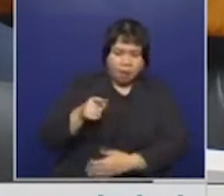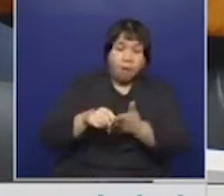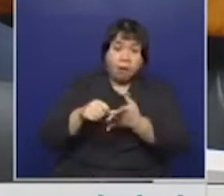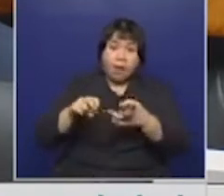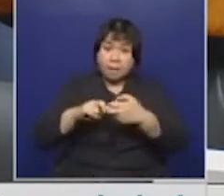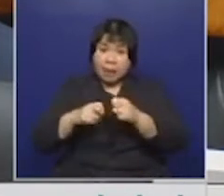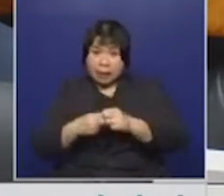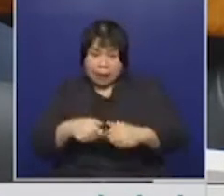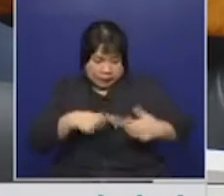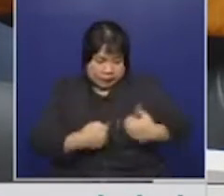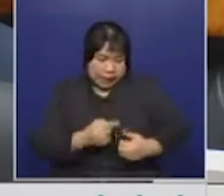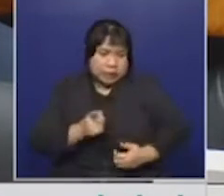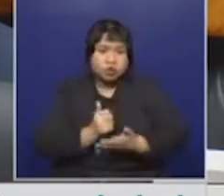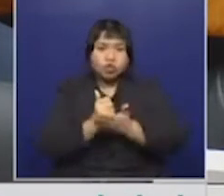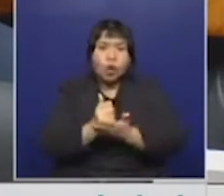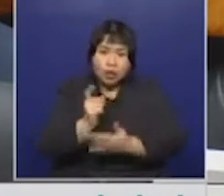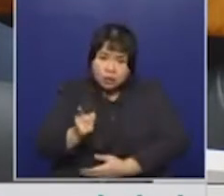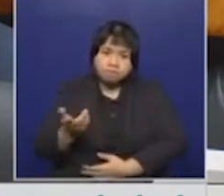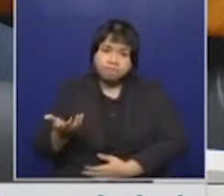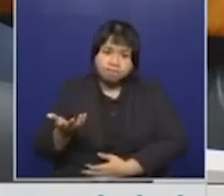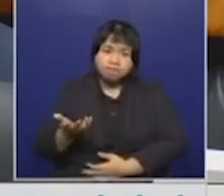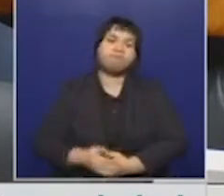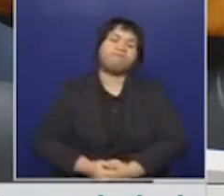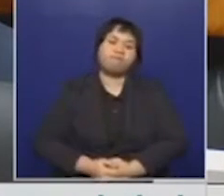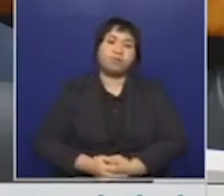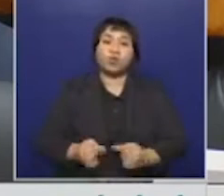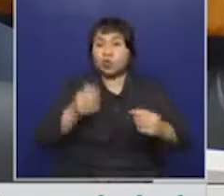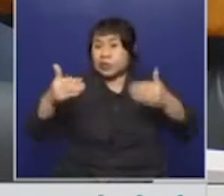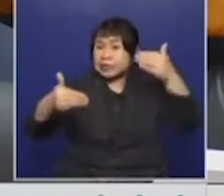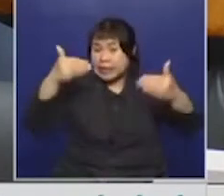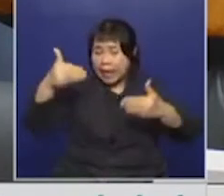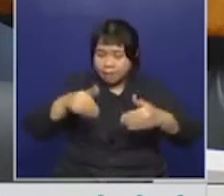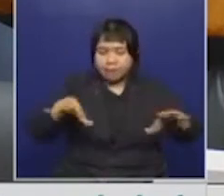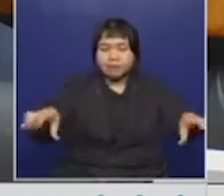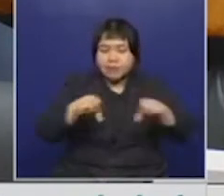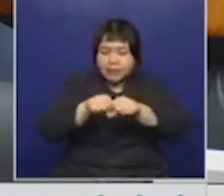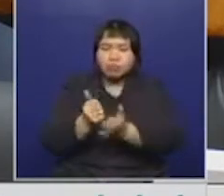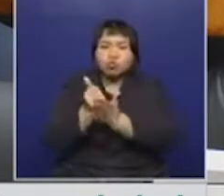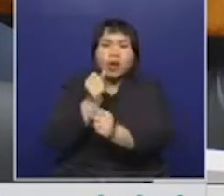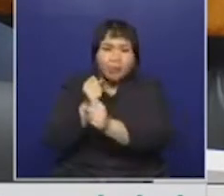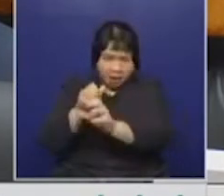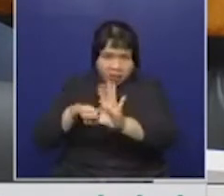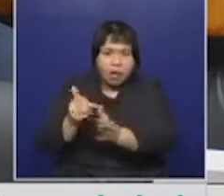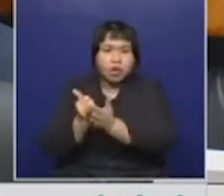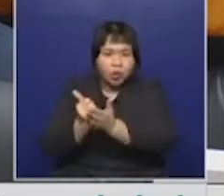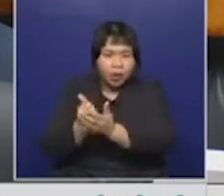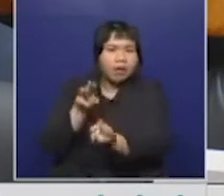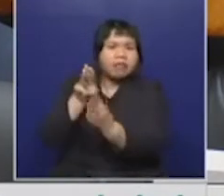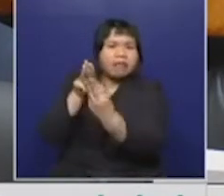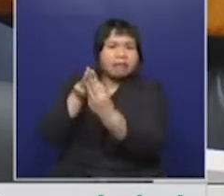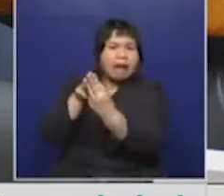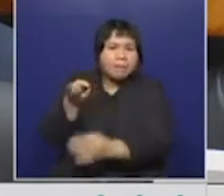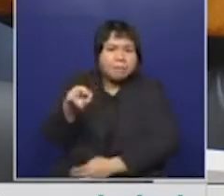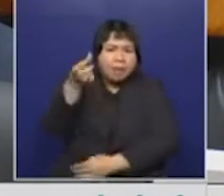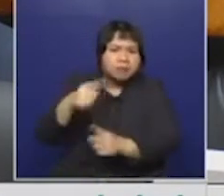ไขจริงใจที่จะแก้ไขปัญหาจริงๆการจัดงานที่หางานให้ทำชั่วครั้งชั่วคราวสัญญาจ้างแบบนี้